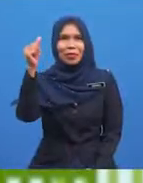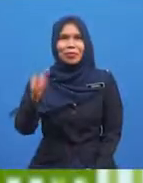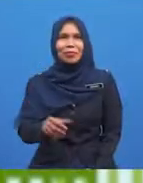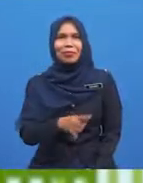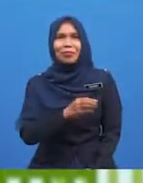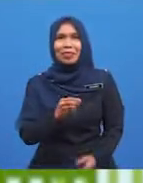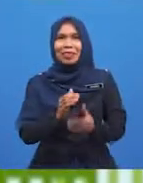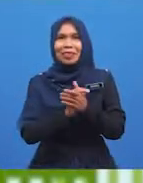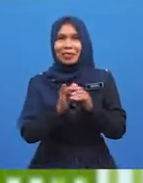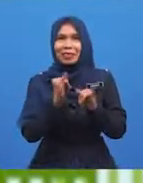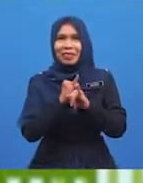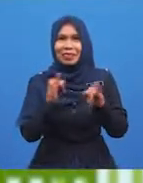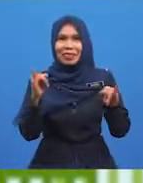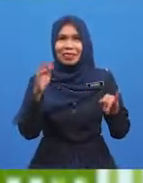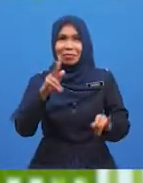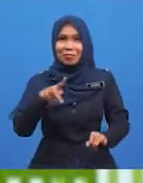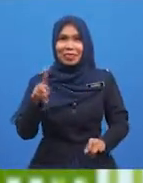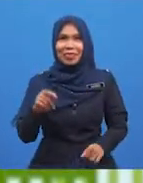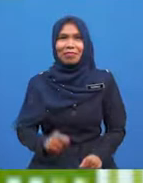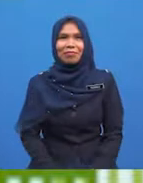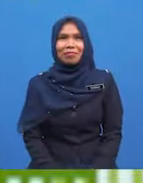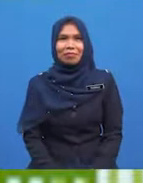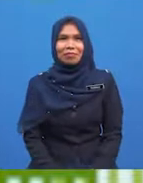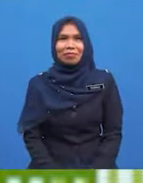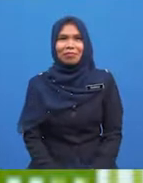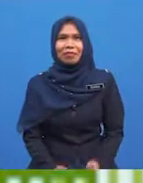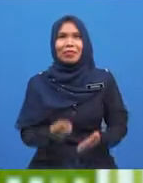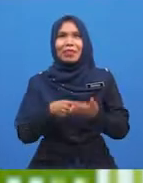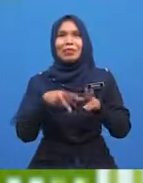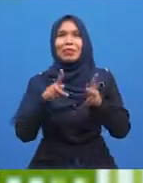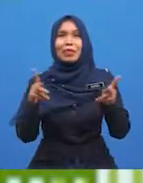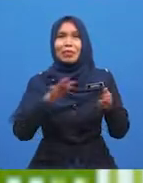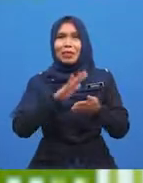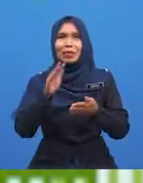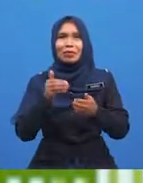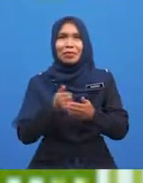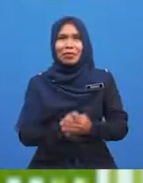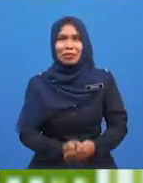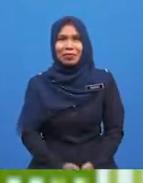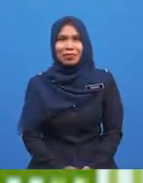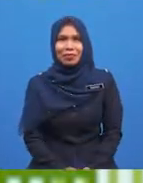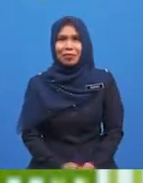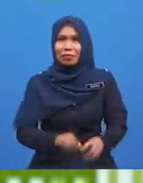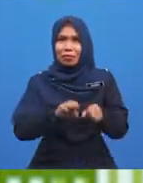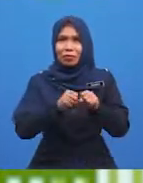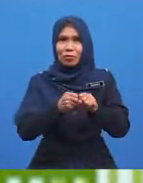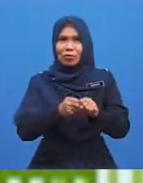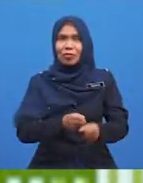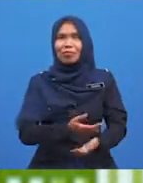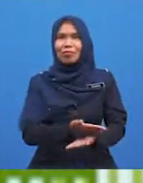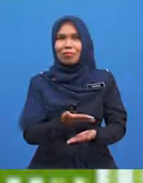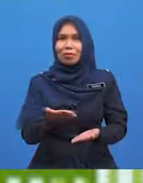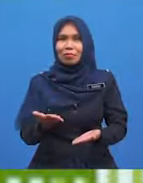Assalamualaikum dan selamat sejahtera pelajar-pelajar. Apa khabar semua? Semoga